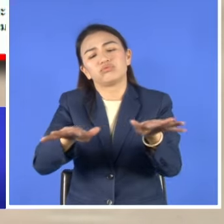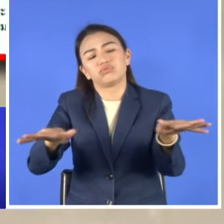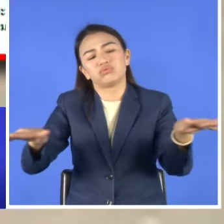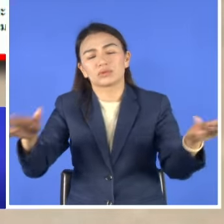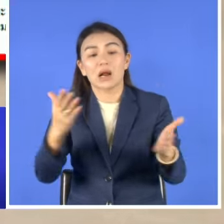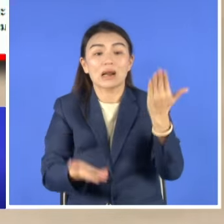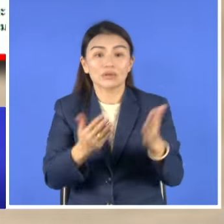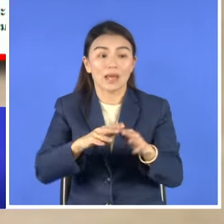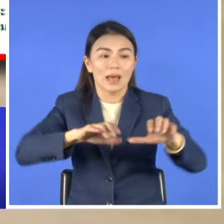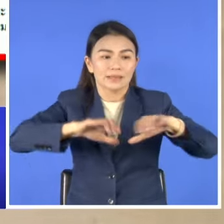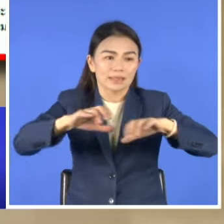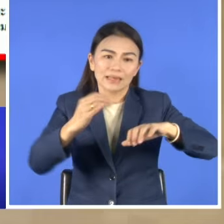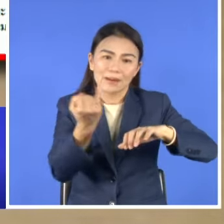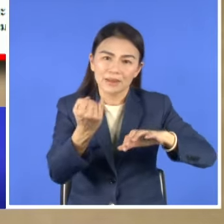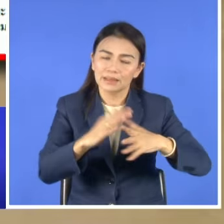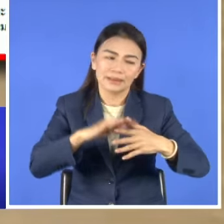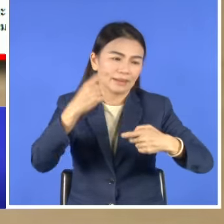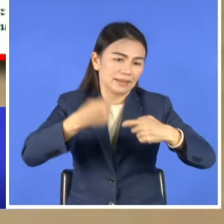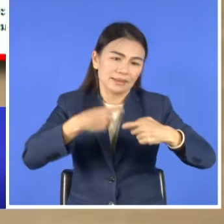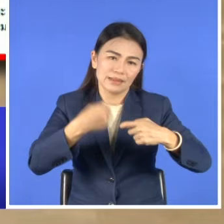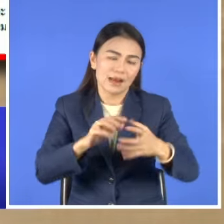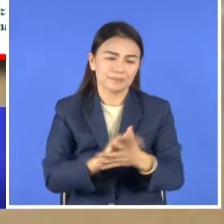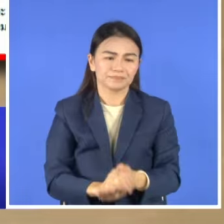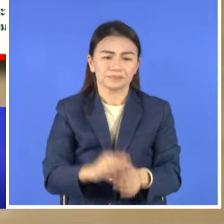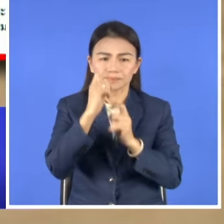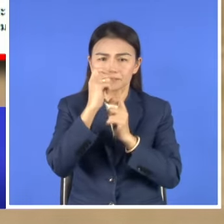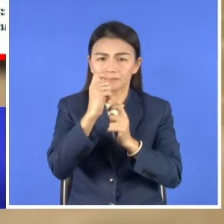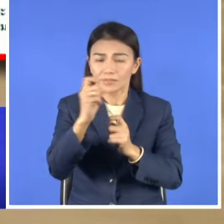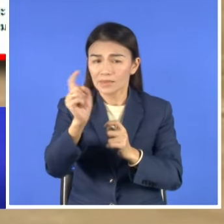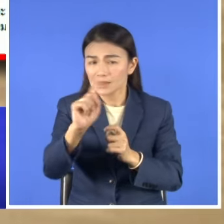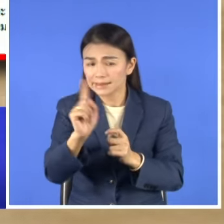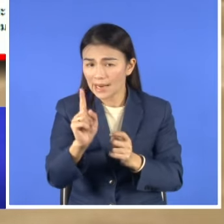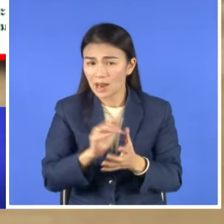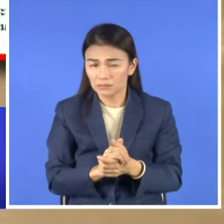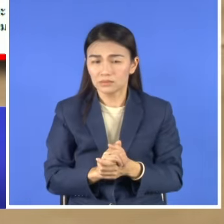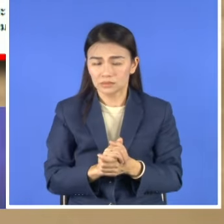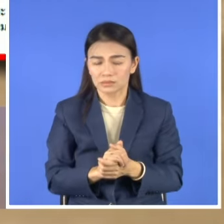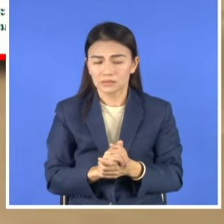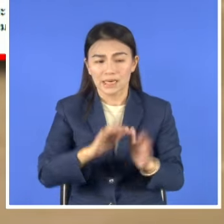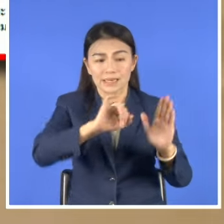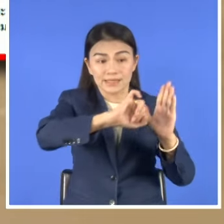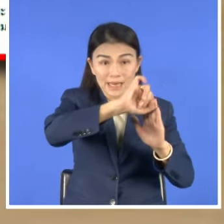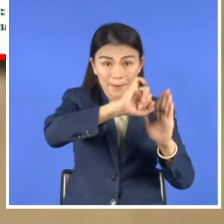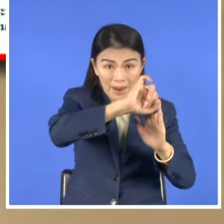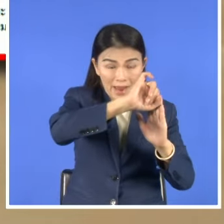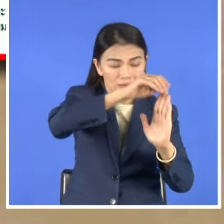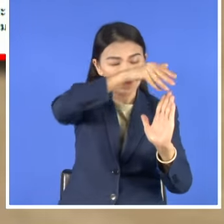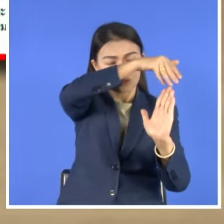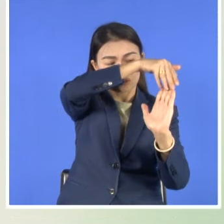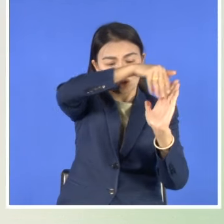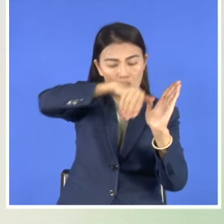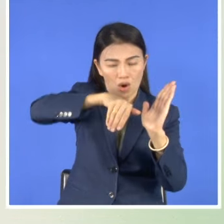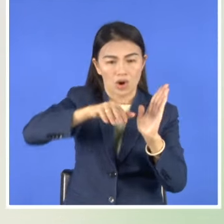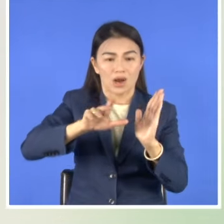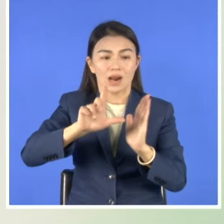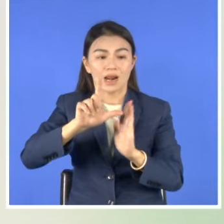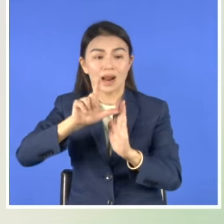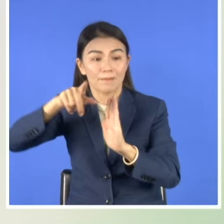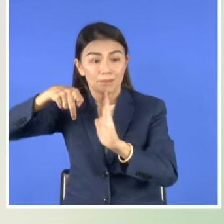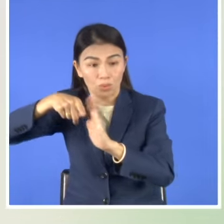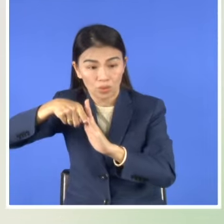บริหารจัดการไม่ดีพื้นที่เสี่ยงที่ที่จะได้รับน้ำต่อจากสารพีเชียงใหม่คาดว่าน้ำเนี่ยจะไหลมาทางเรียบถนน